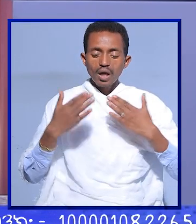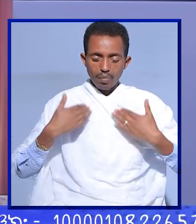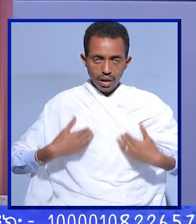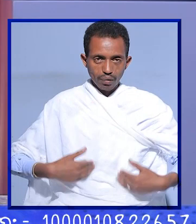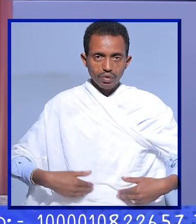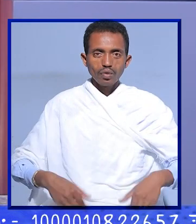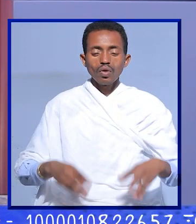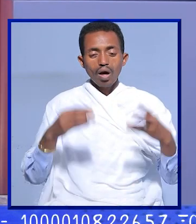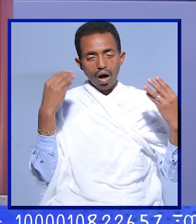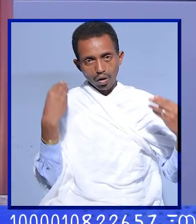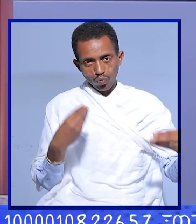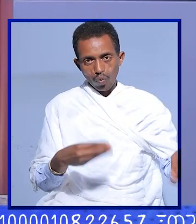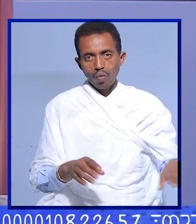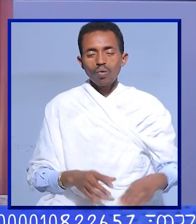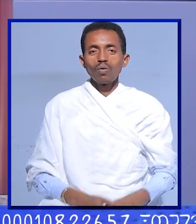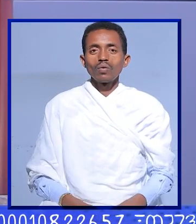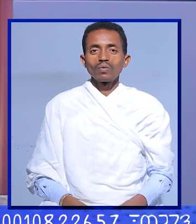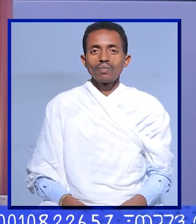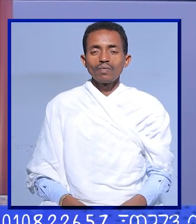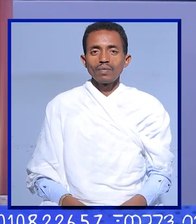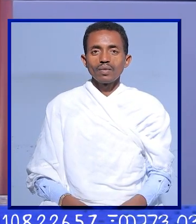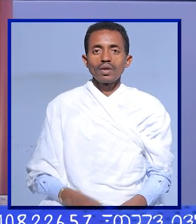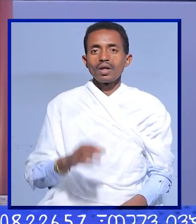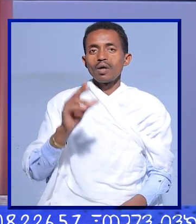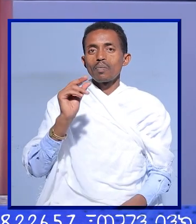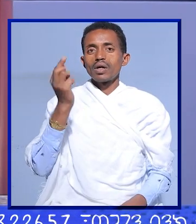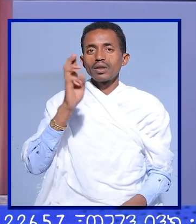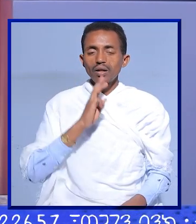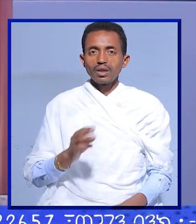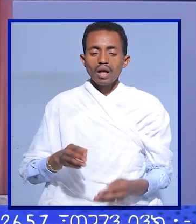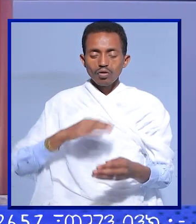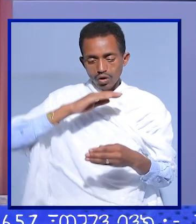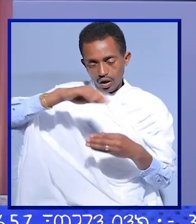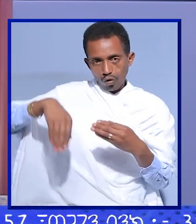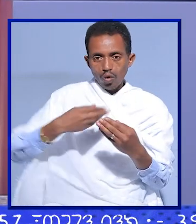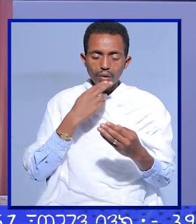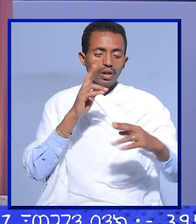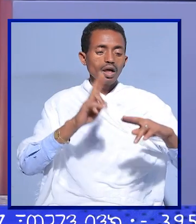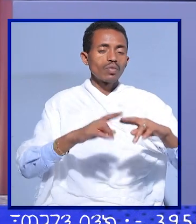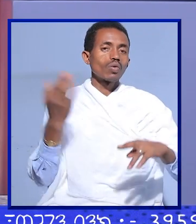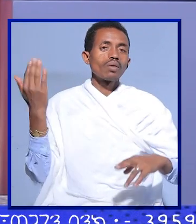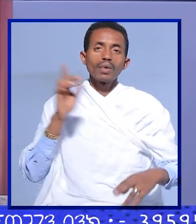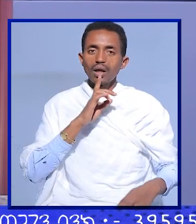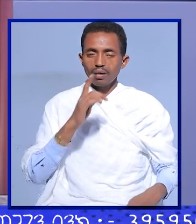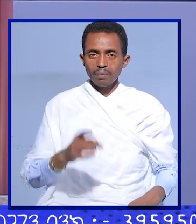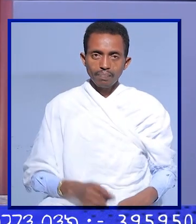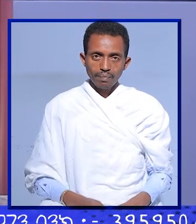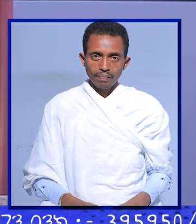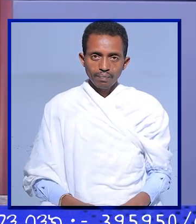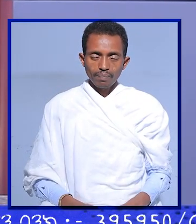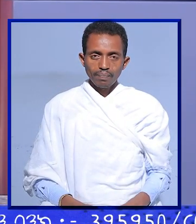የሚለብሰው አጥቶ በቅጠል ተጠቅሎ ተቀምጦ ነበረ የነበረው።